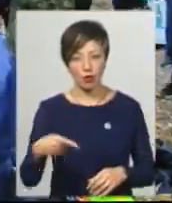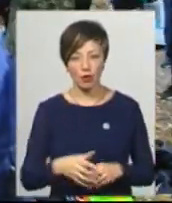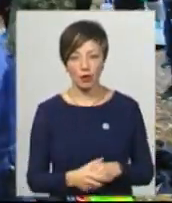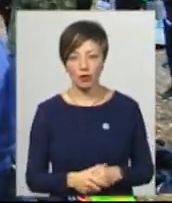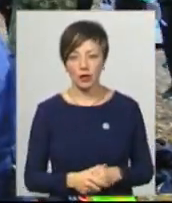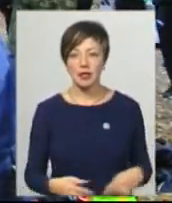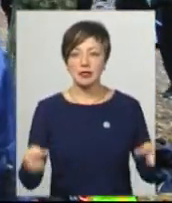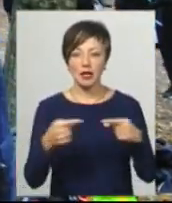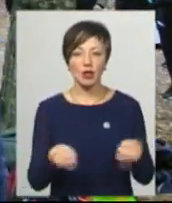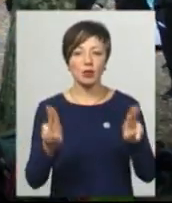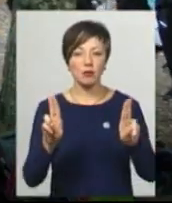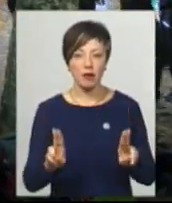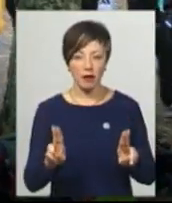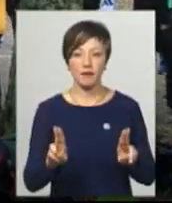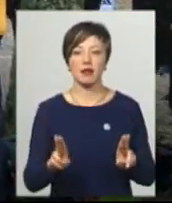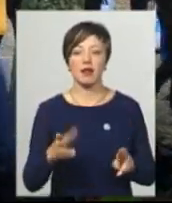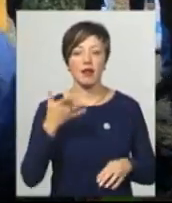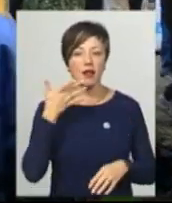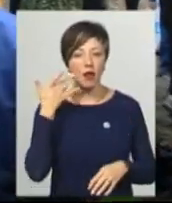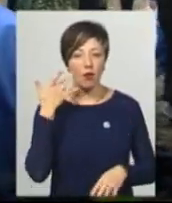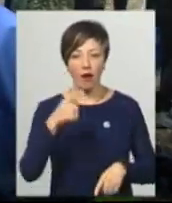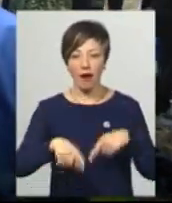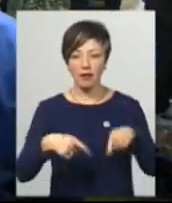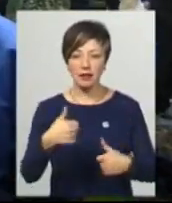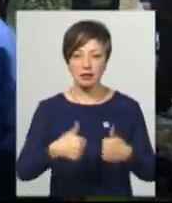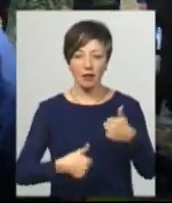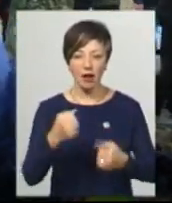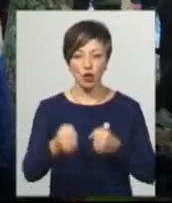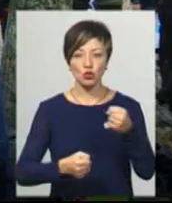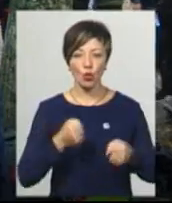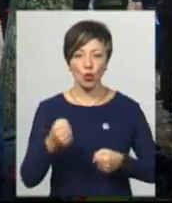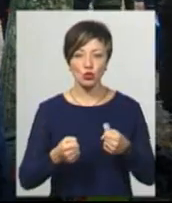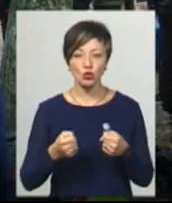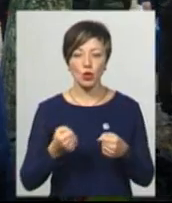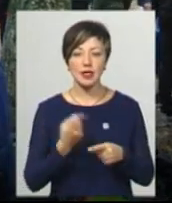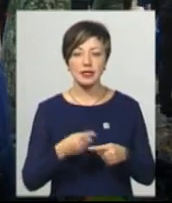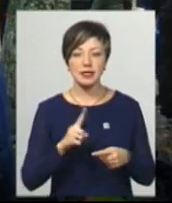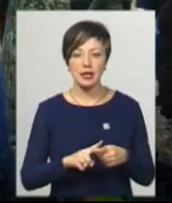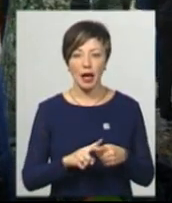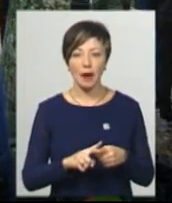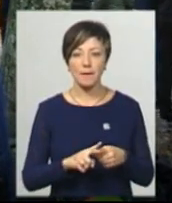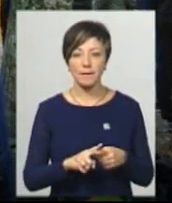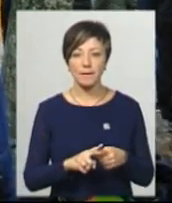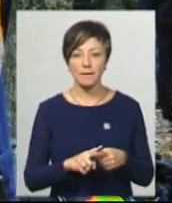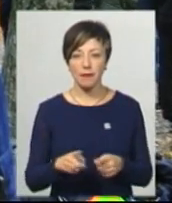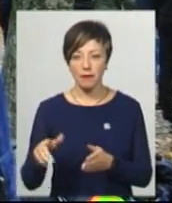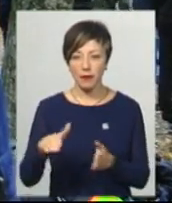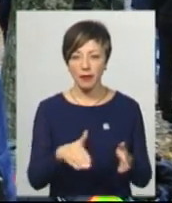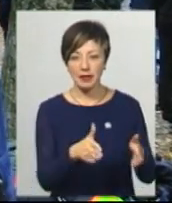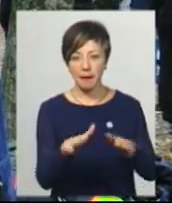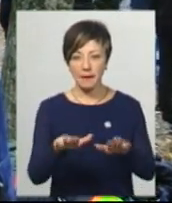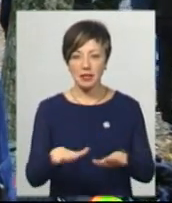Рибак. Згідно правил, чинних правил з легкої атлетики, змагання з кросу це біг по пересічній